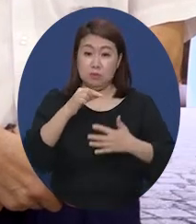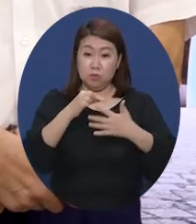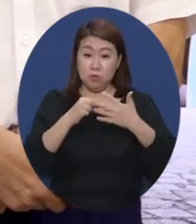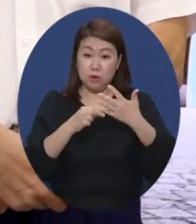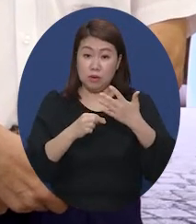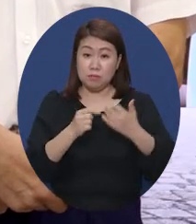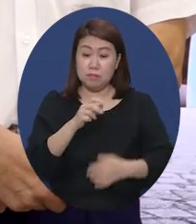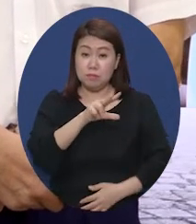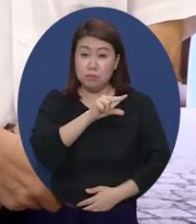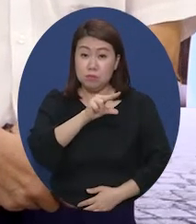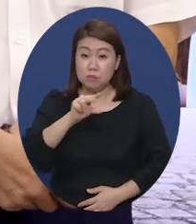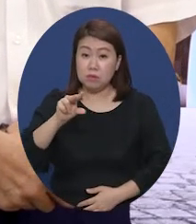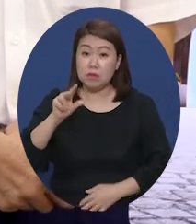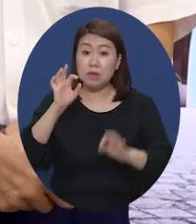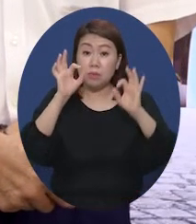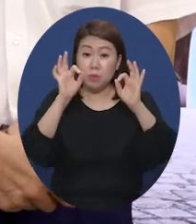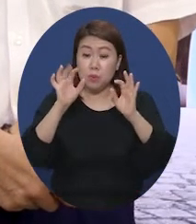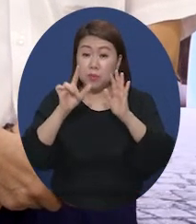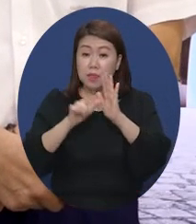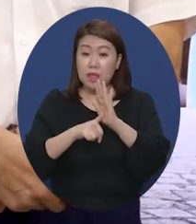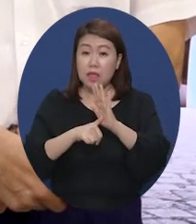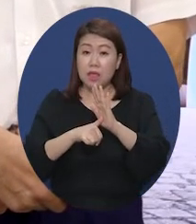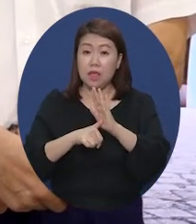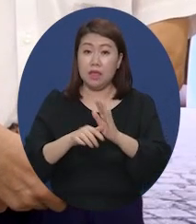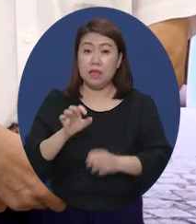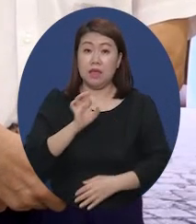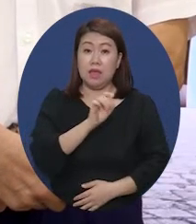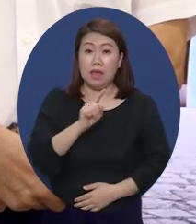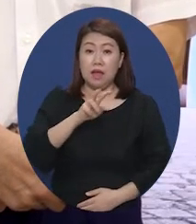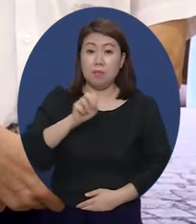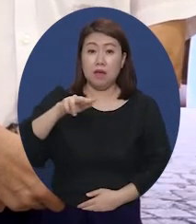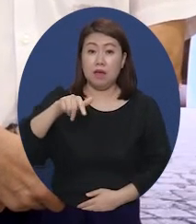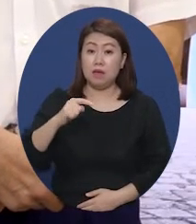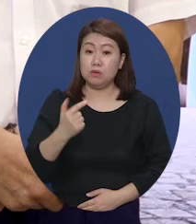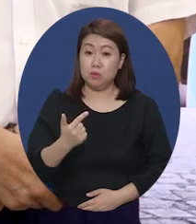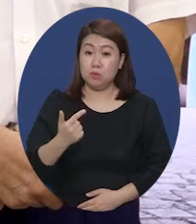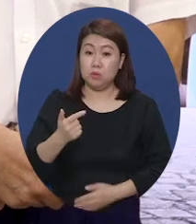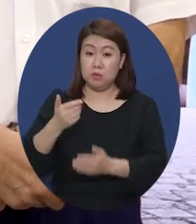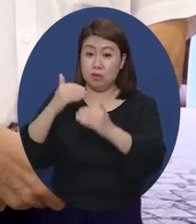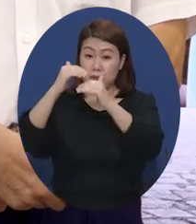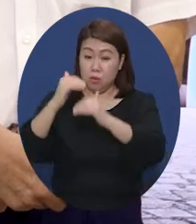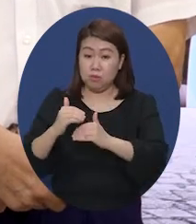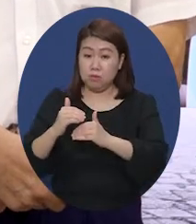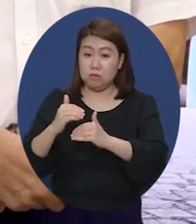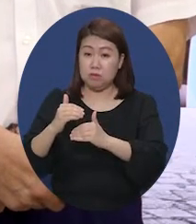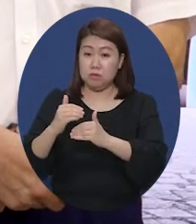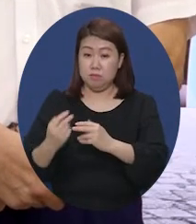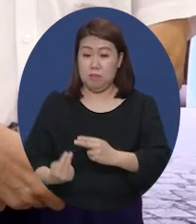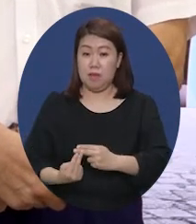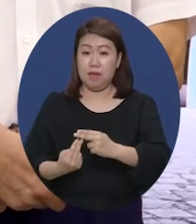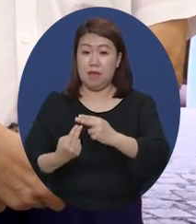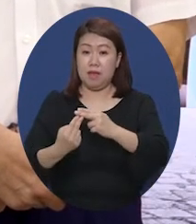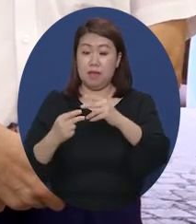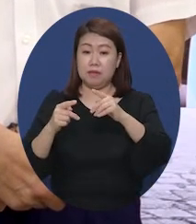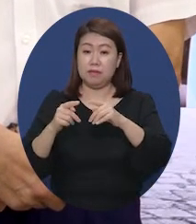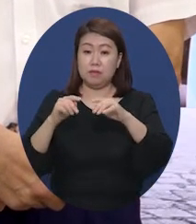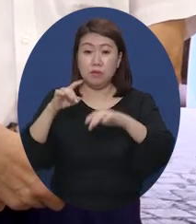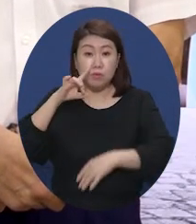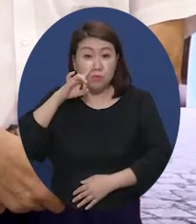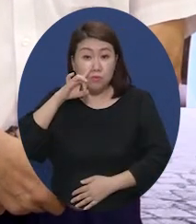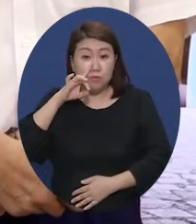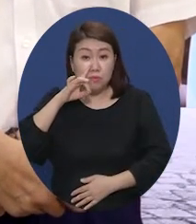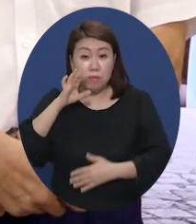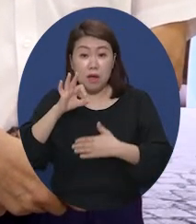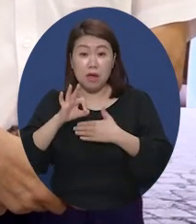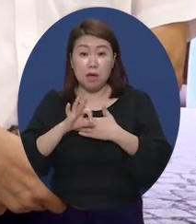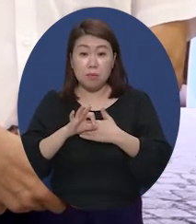이후부터 해갖고 브라질 신문이나 이렇게 볼 때 인터넷으로 아마존 기사가 나거나 그러면 스크랩했고 그 다음에 그 이후로부터